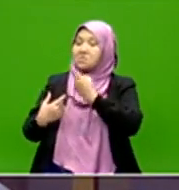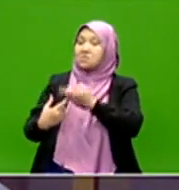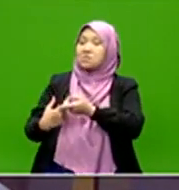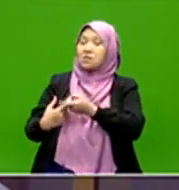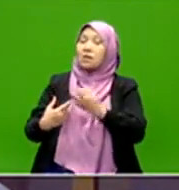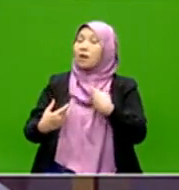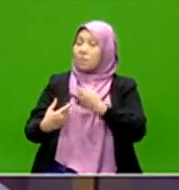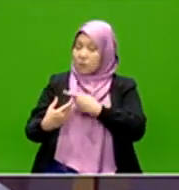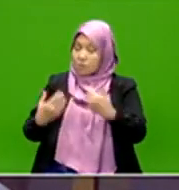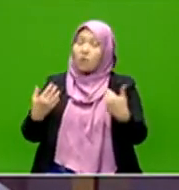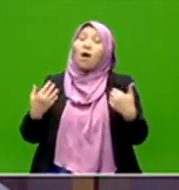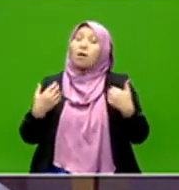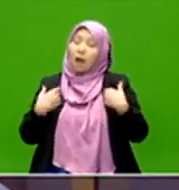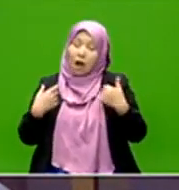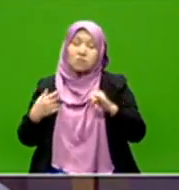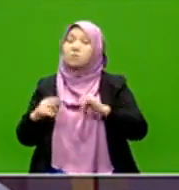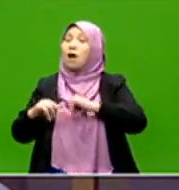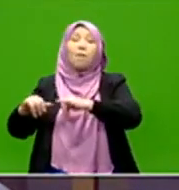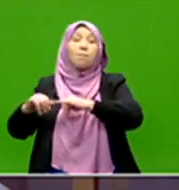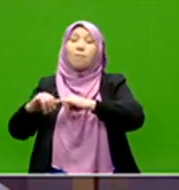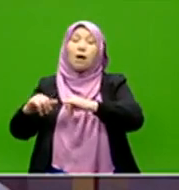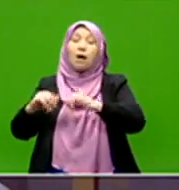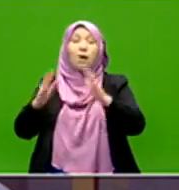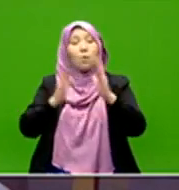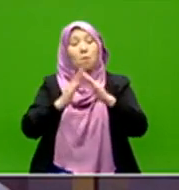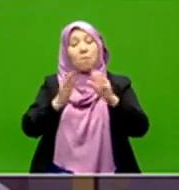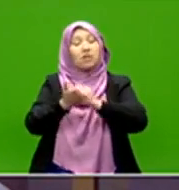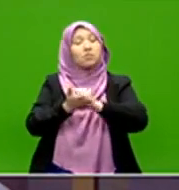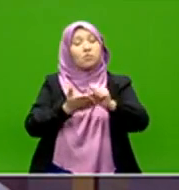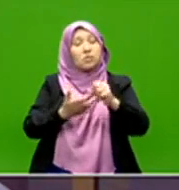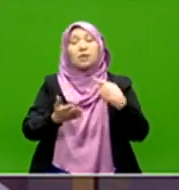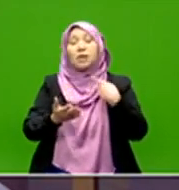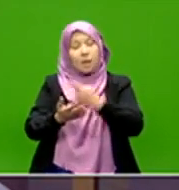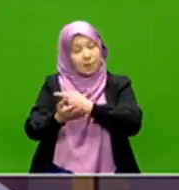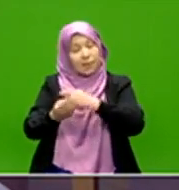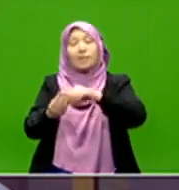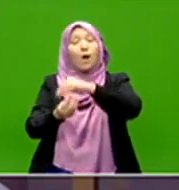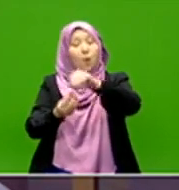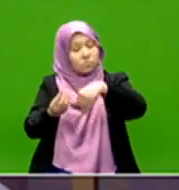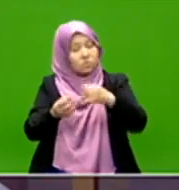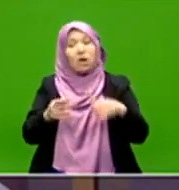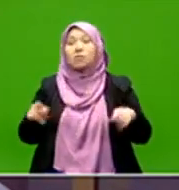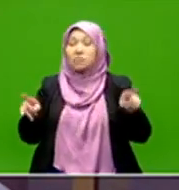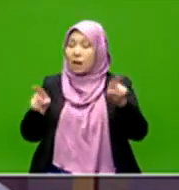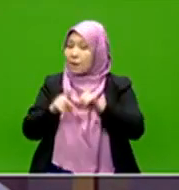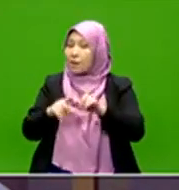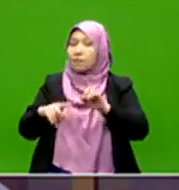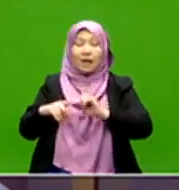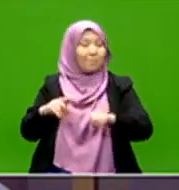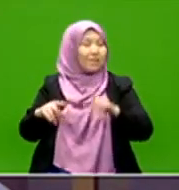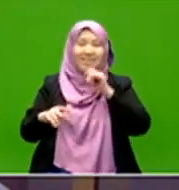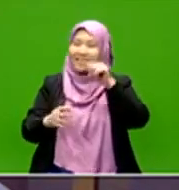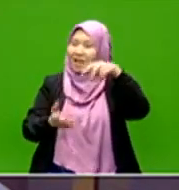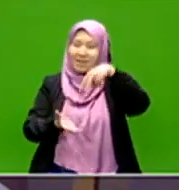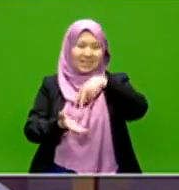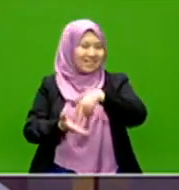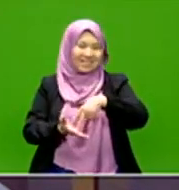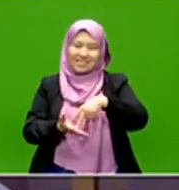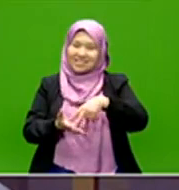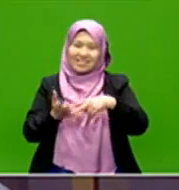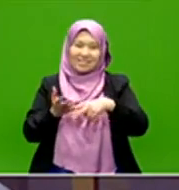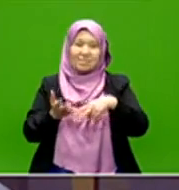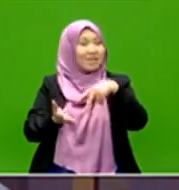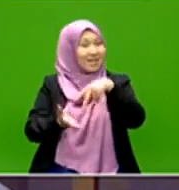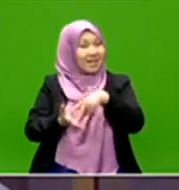kami pun ada juga kami punya rumah suci, kami bertawaf. Betul. Tetapi tidak berdiri solat. Ataupun kalau